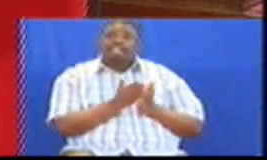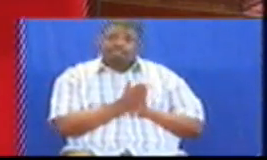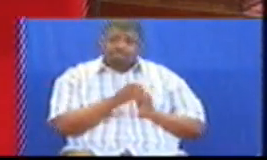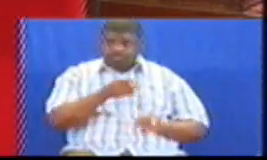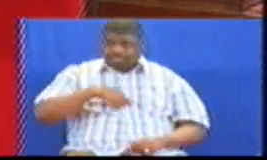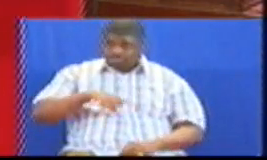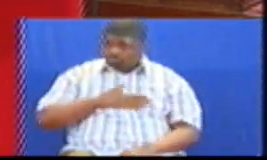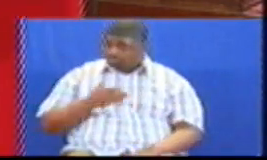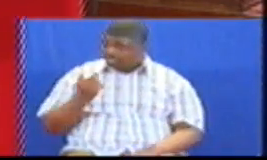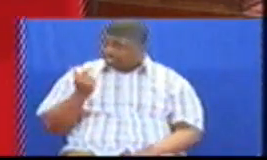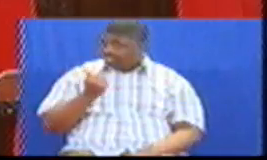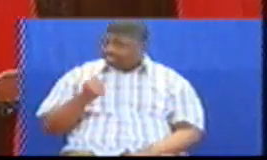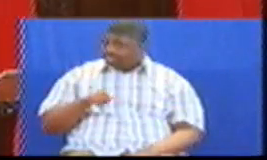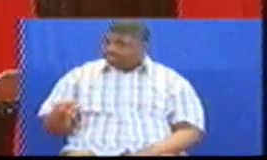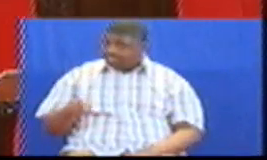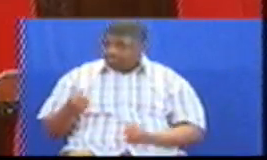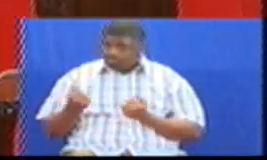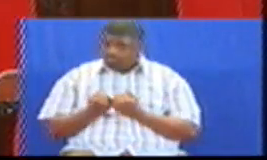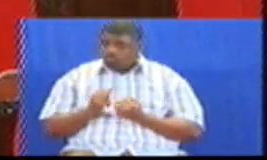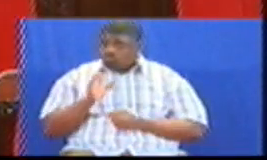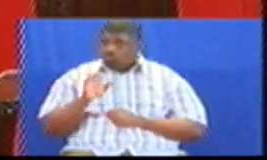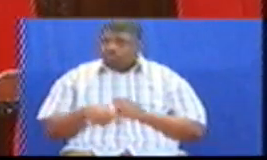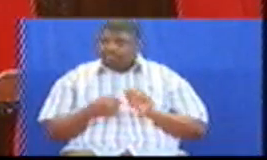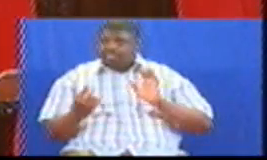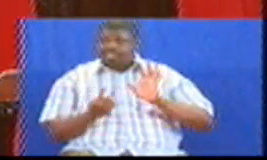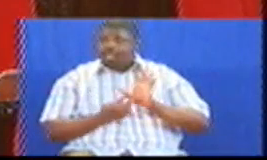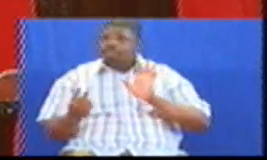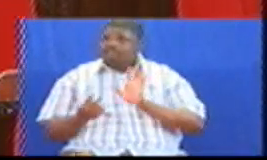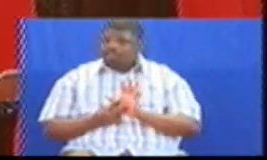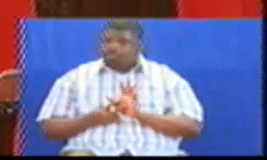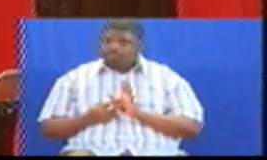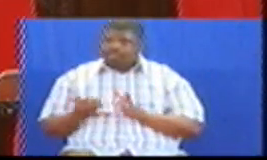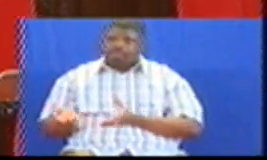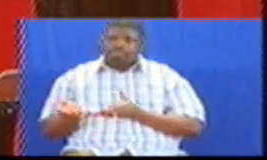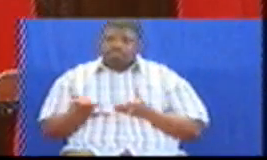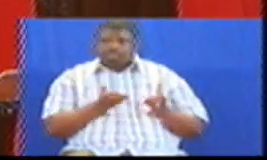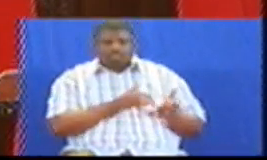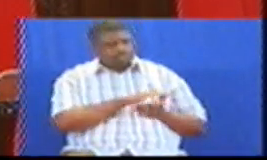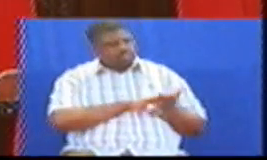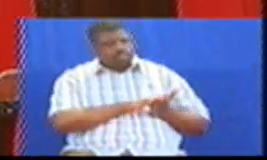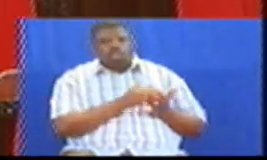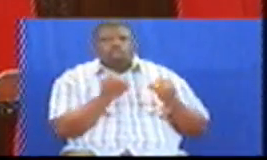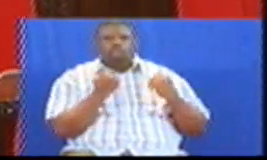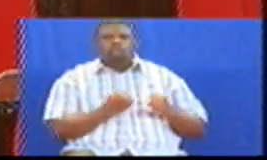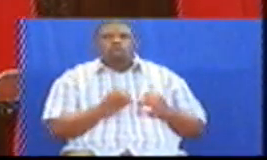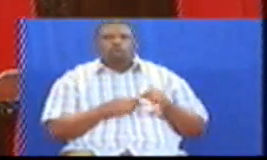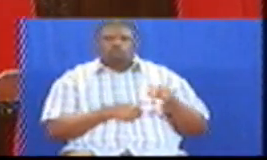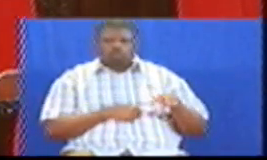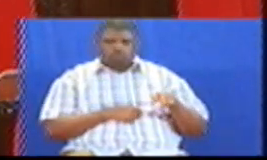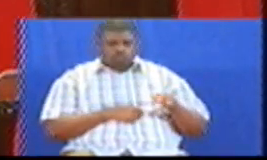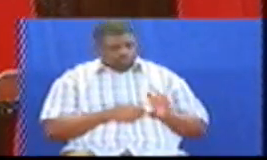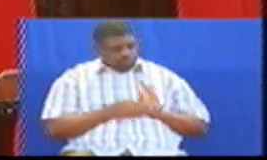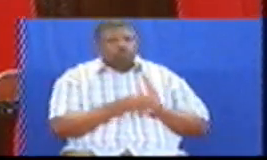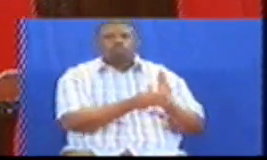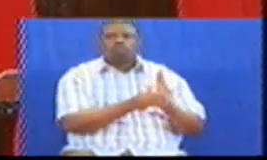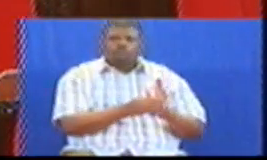Muungano wa Tanzania iliyoundwa mwaka 77 ni katiba ambayo imebeba misingi imara ambayo inaweza kuliongoza